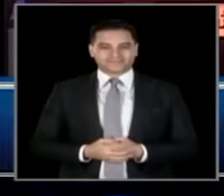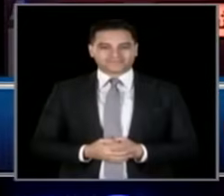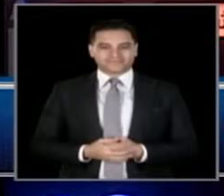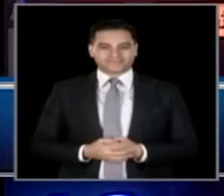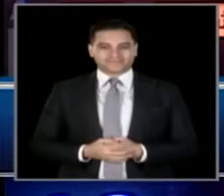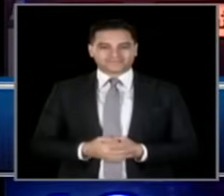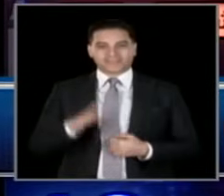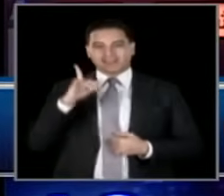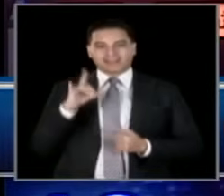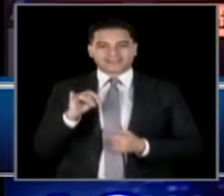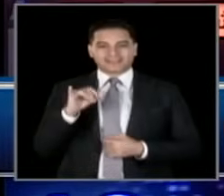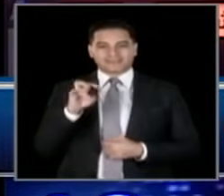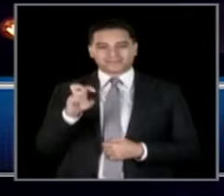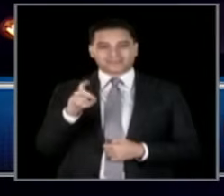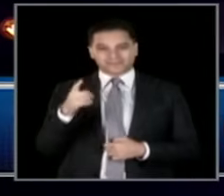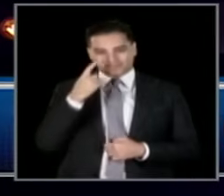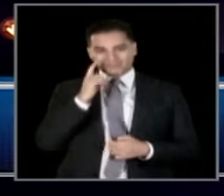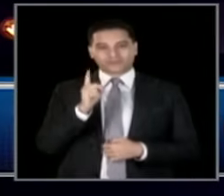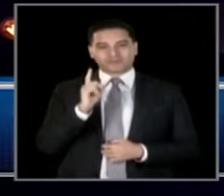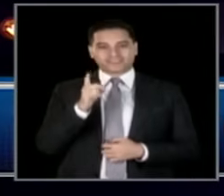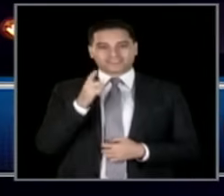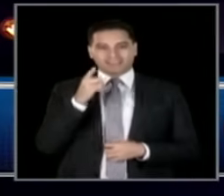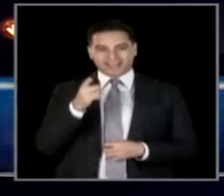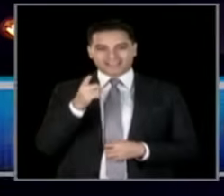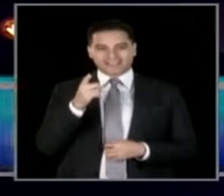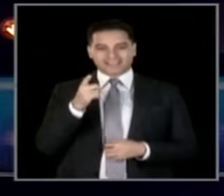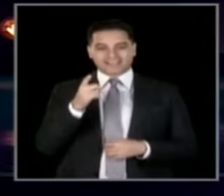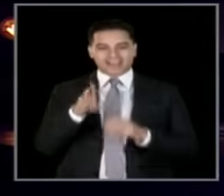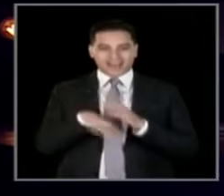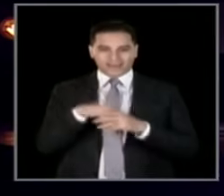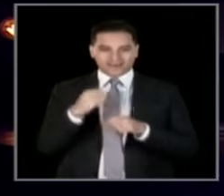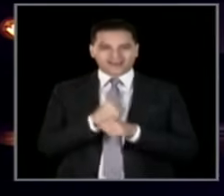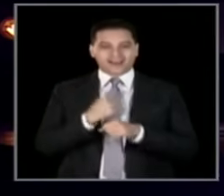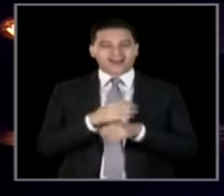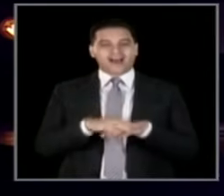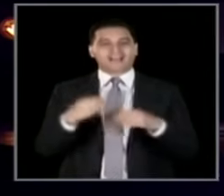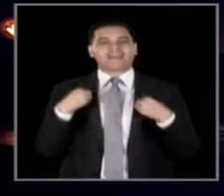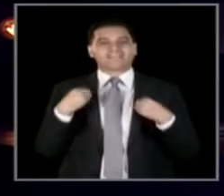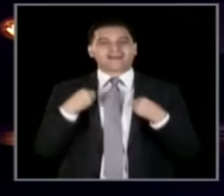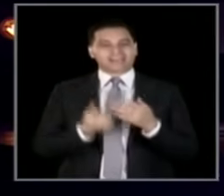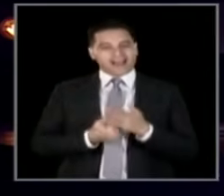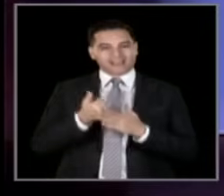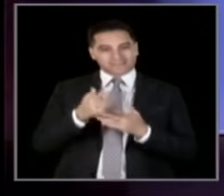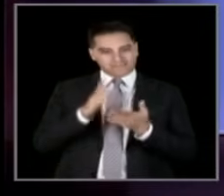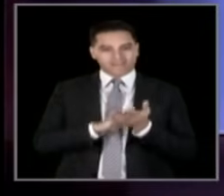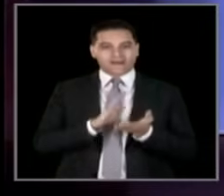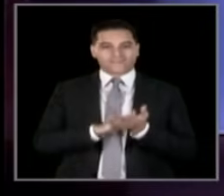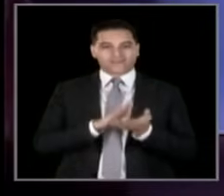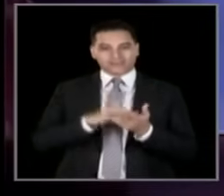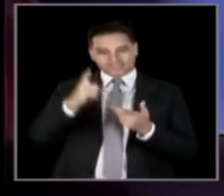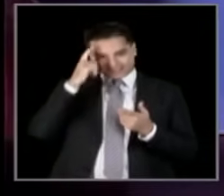بقول لك إيه يا كريمة؟ مش قادرة. بصي، أنت تتخصصي في الرياضة، يعني برافو عليك. أنت